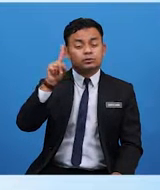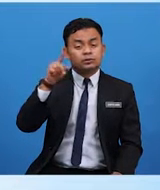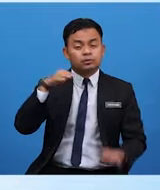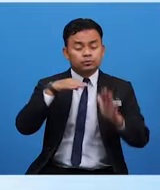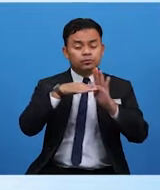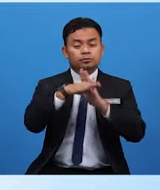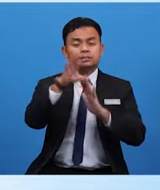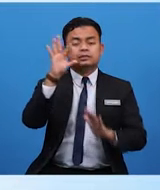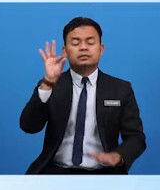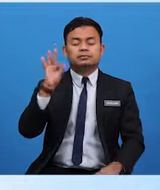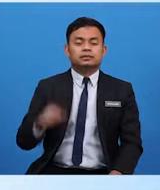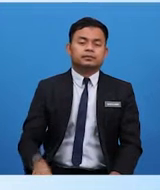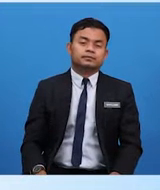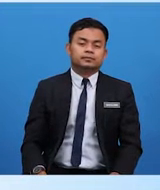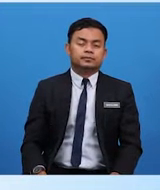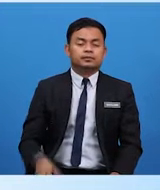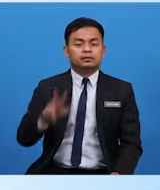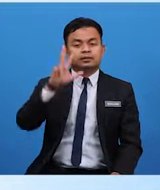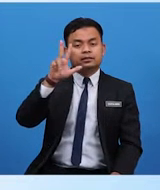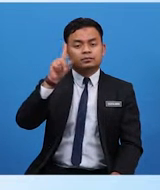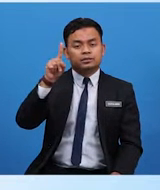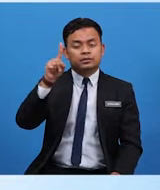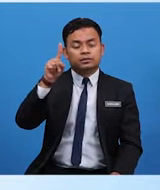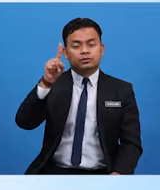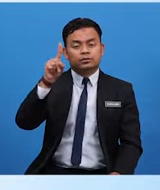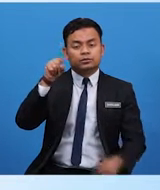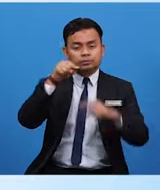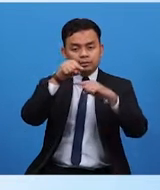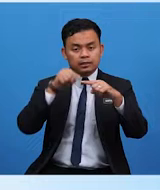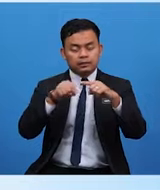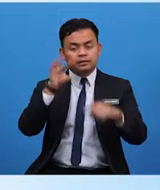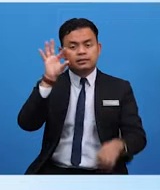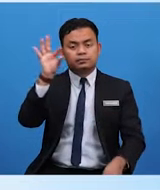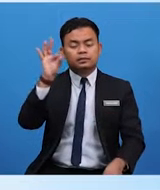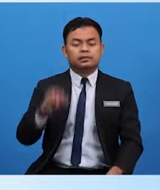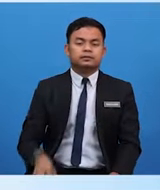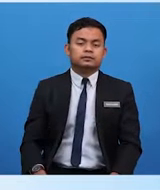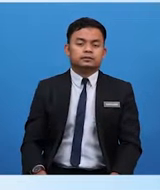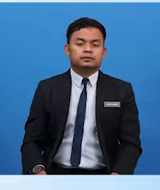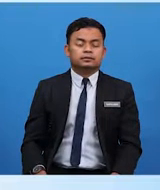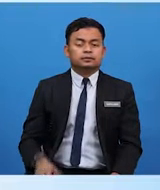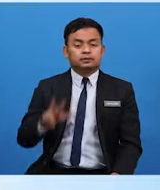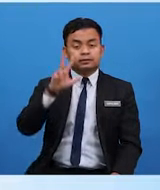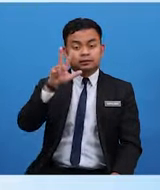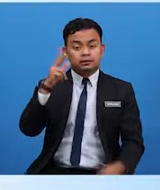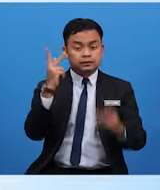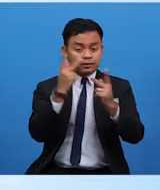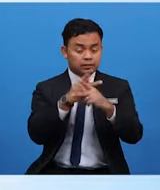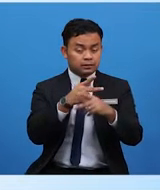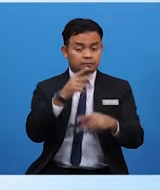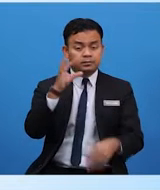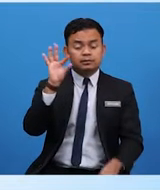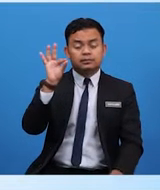3109 31 bahagia 93 jarak